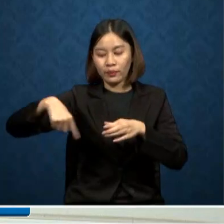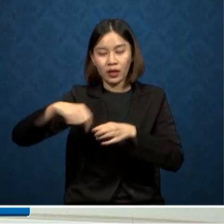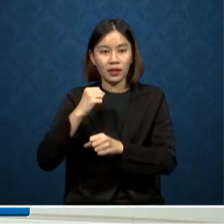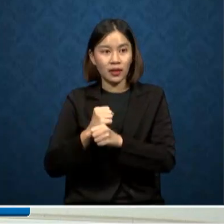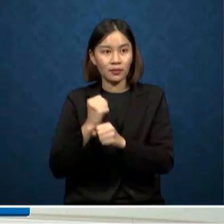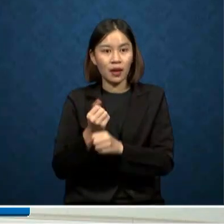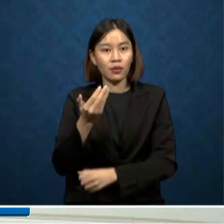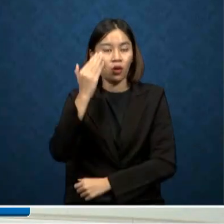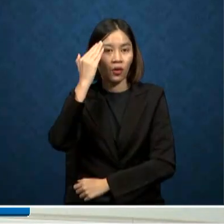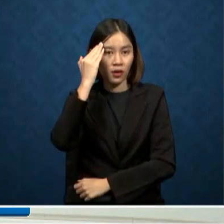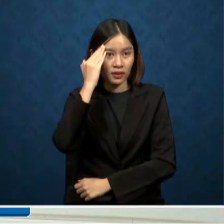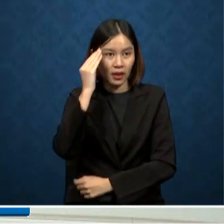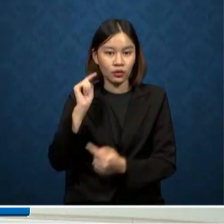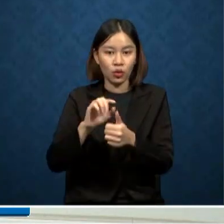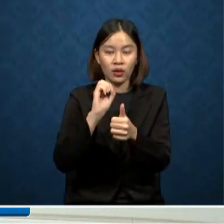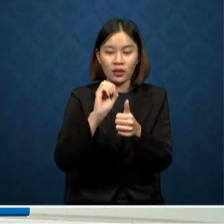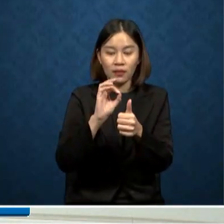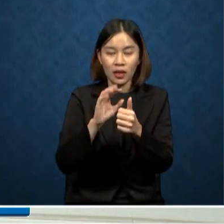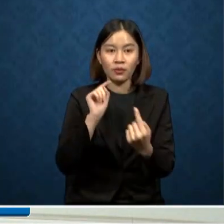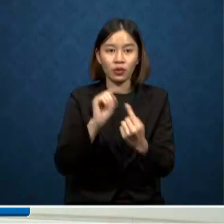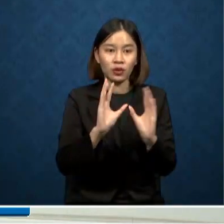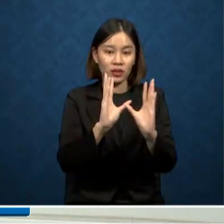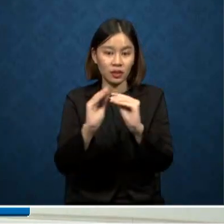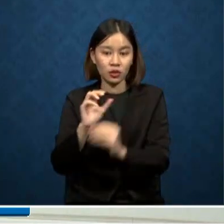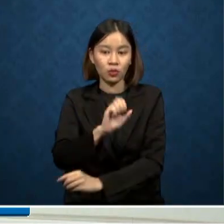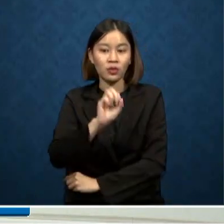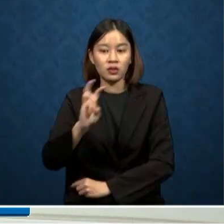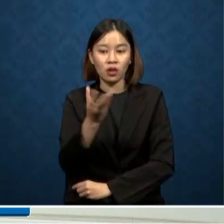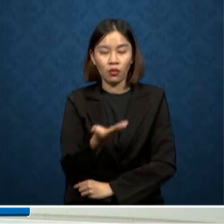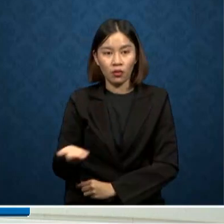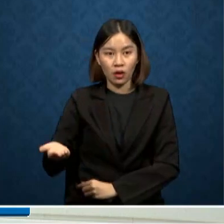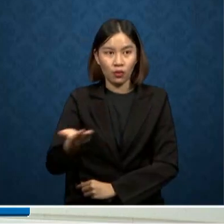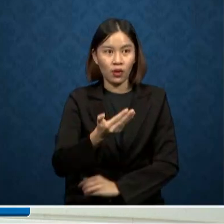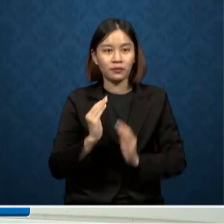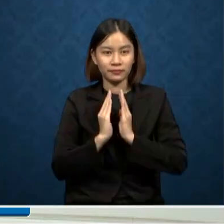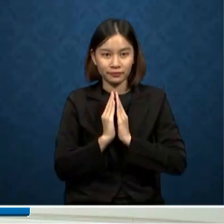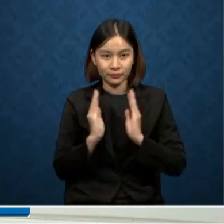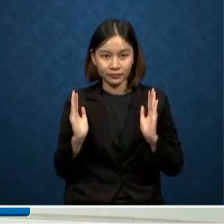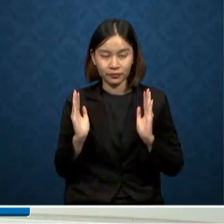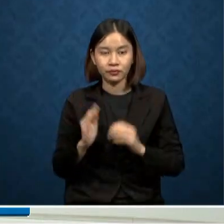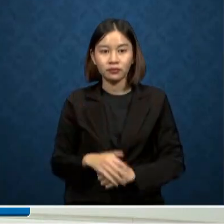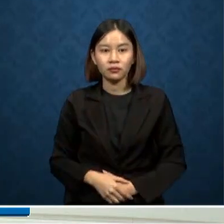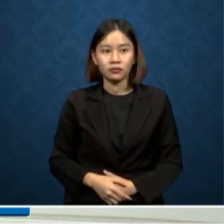ได้มาขอรับทราบข้อสังเกตจากที่ประชุมวุฒิสภาขอขอบคุณครับ